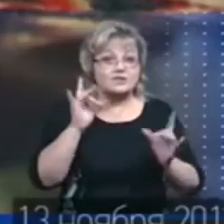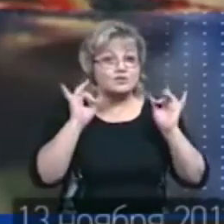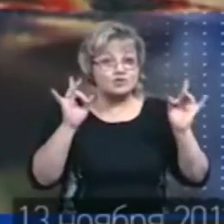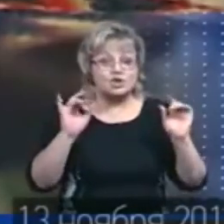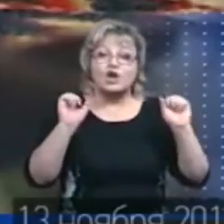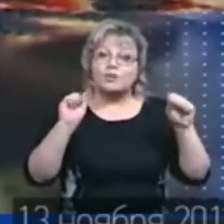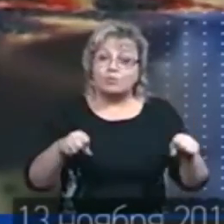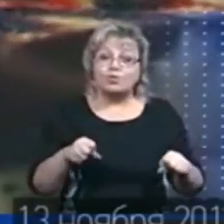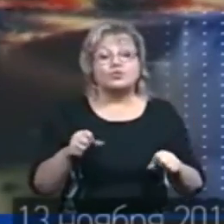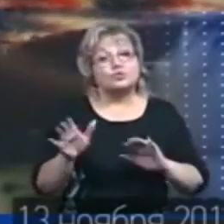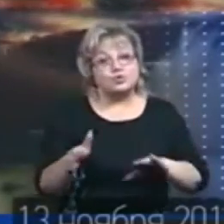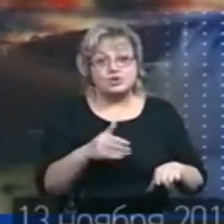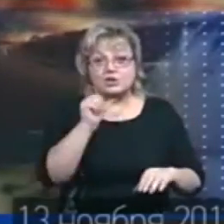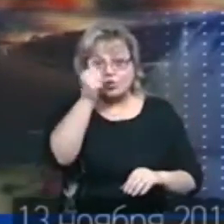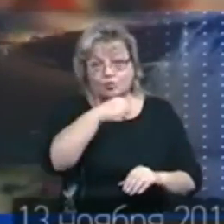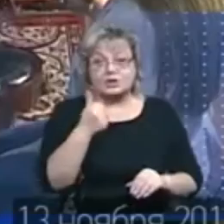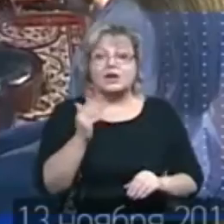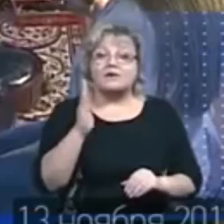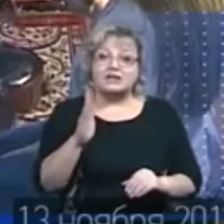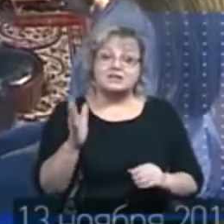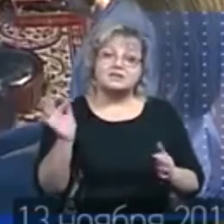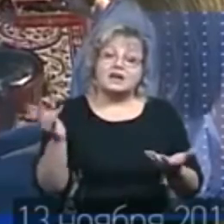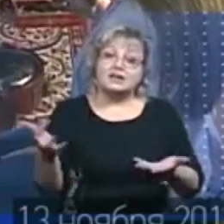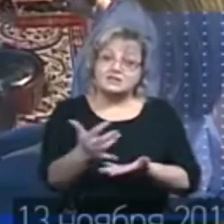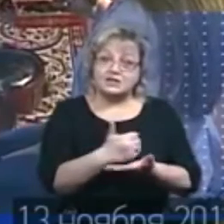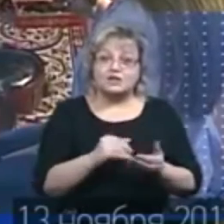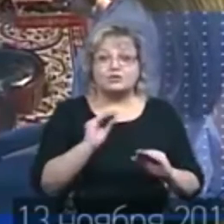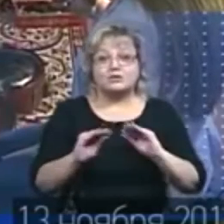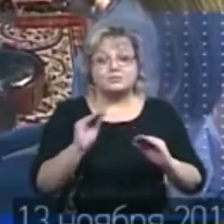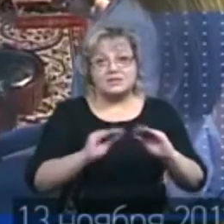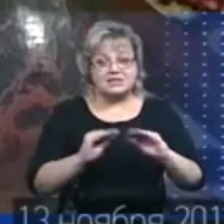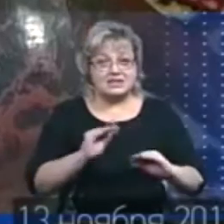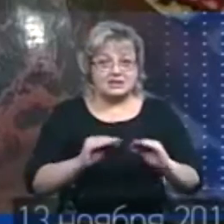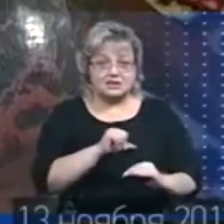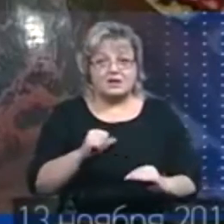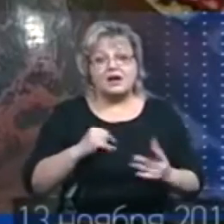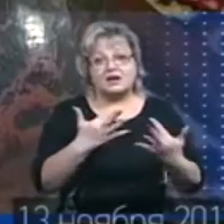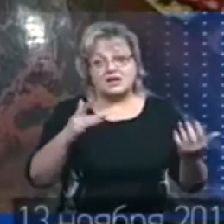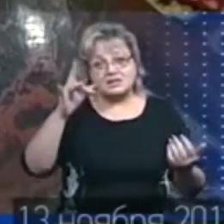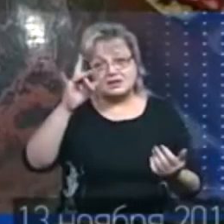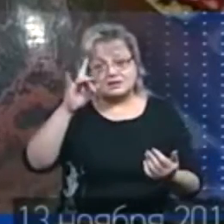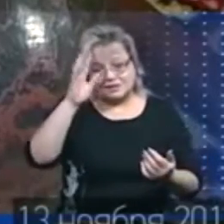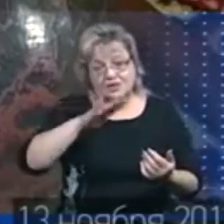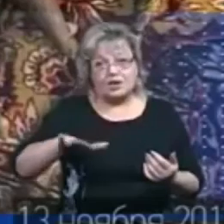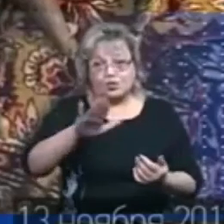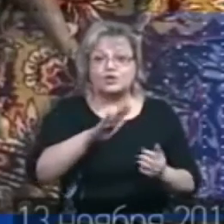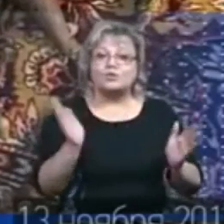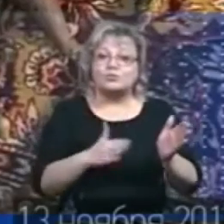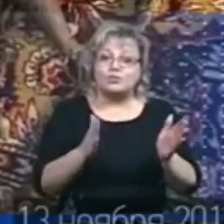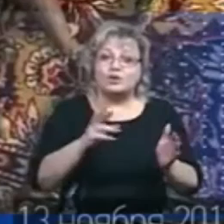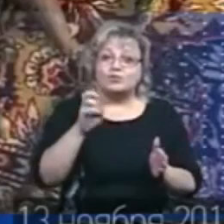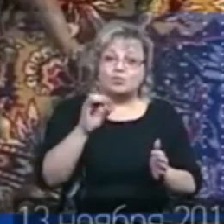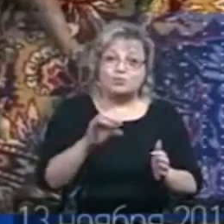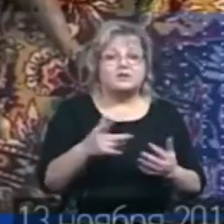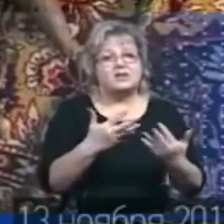качественному звучанию могут уйти годы. Кроме того, Валентин коллекционирует и мастерит инструменты разных народов. Африканские барабаны уду